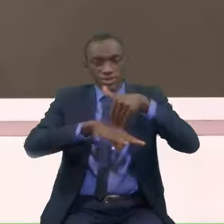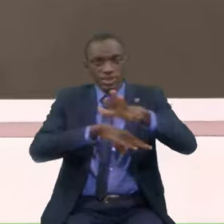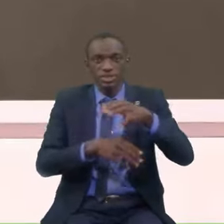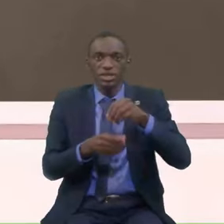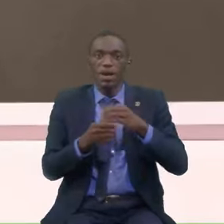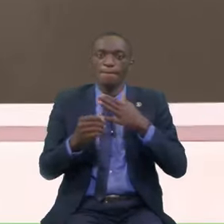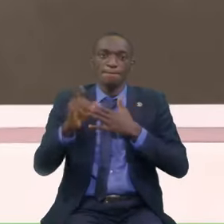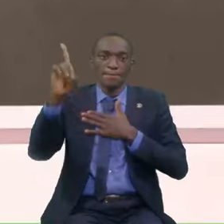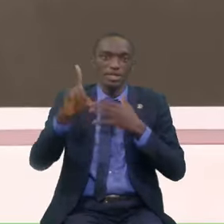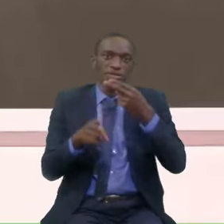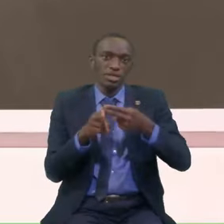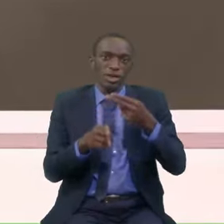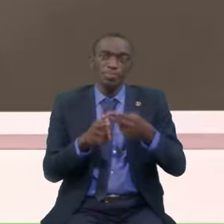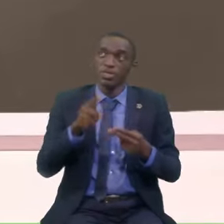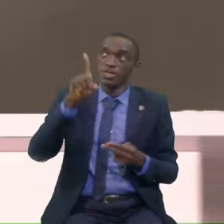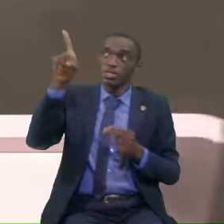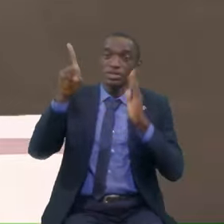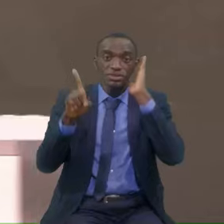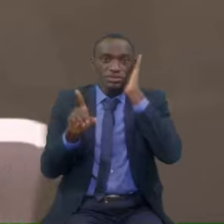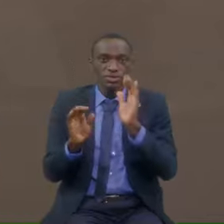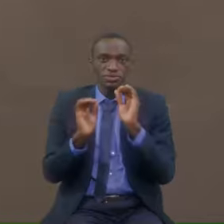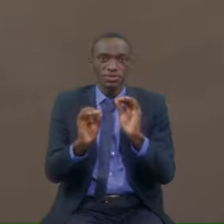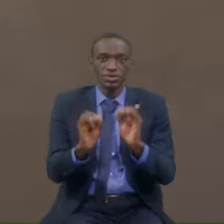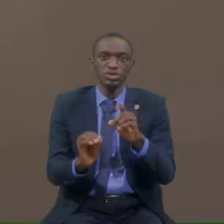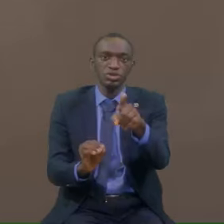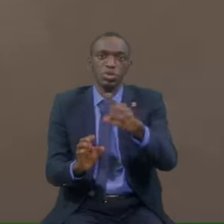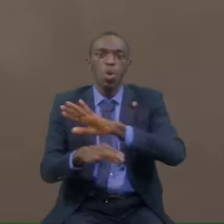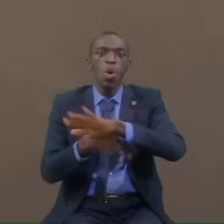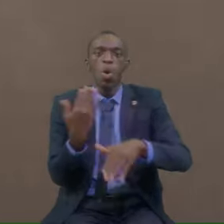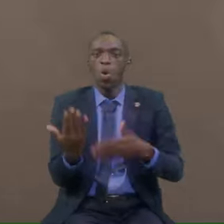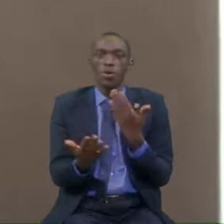nom, il vous enseignera toutes choses.